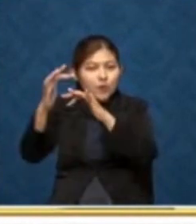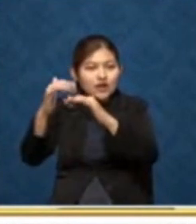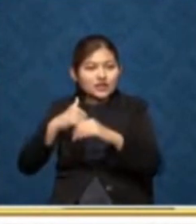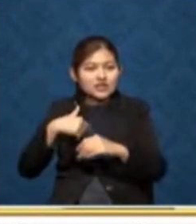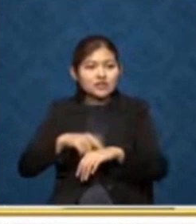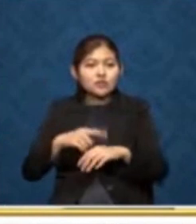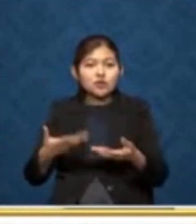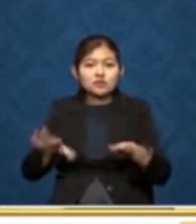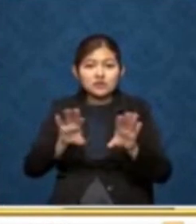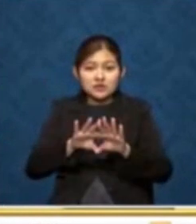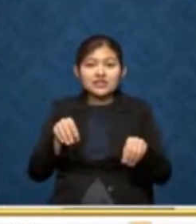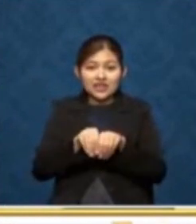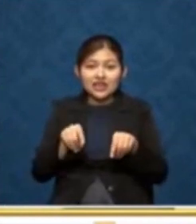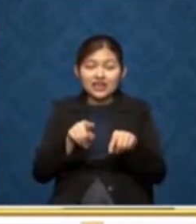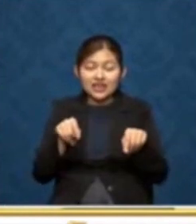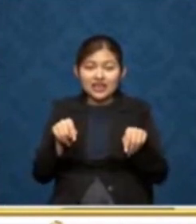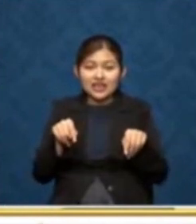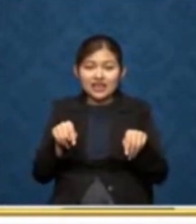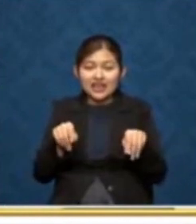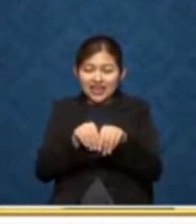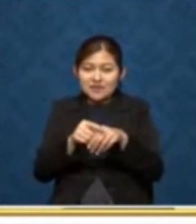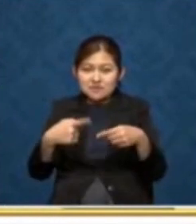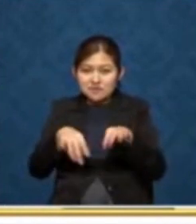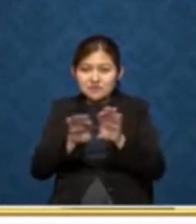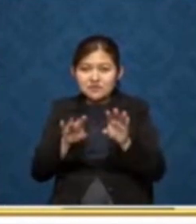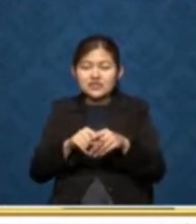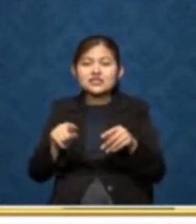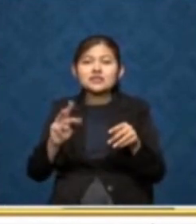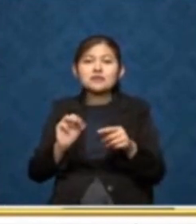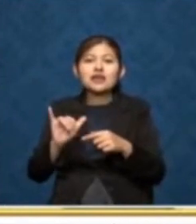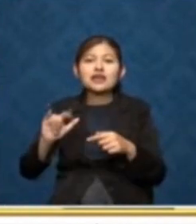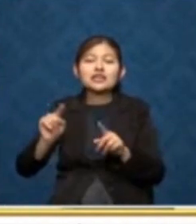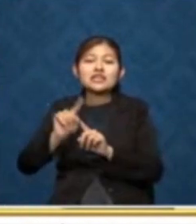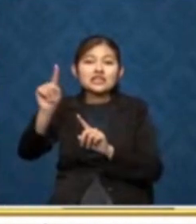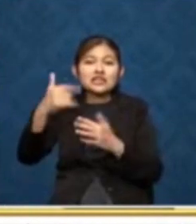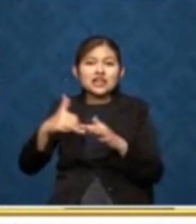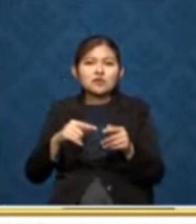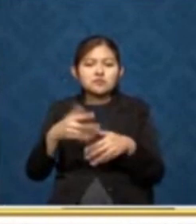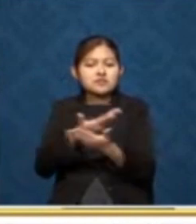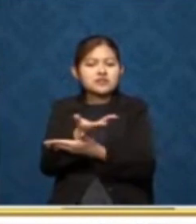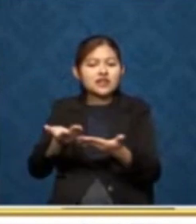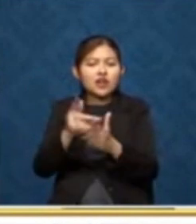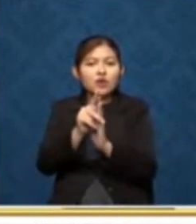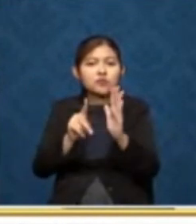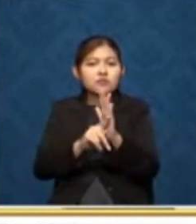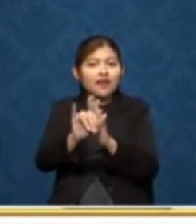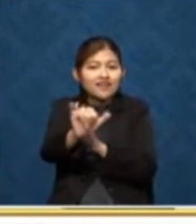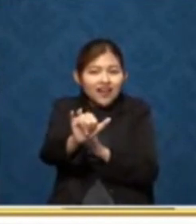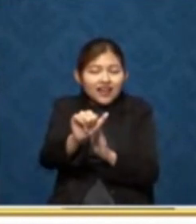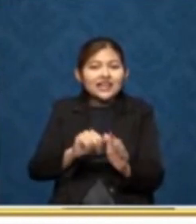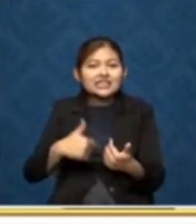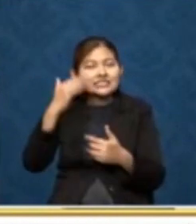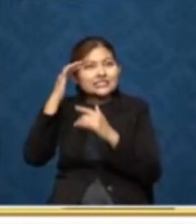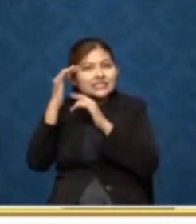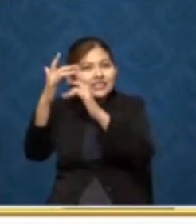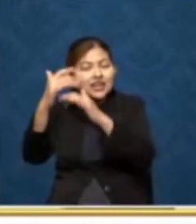สมัยประชุมที่1แล้วเรายังไม่ได้พิจารณากฎหมายกันเลยนะครับผมก็หวังเป็นอย่างยิ่งว่าสภาผู้แทนราษฎรจะเป็นที่พึ่งให้กับประชาชน